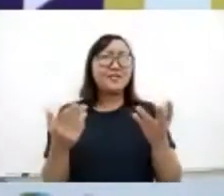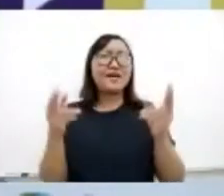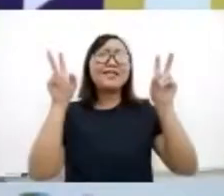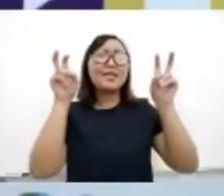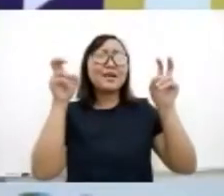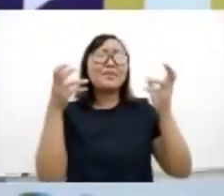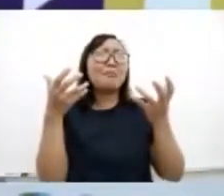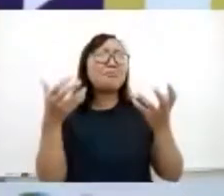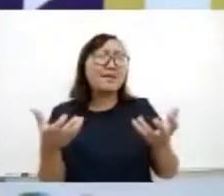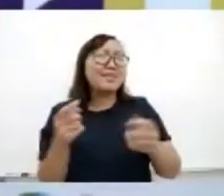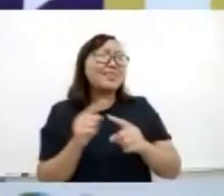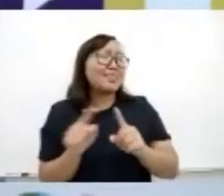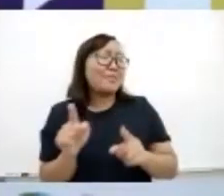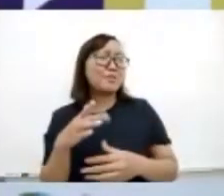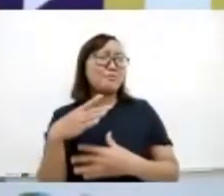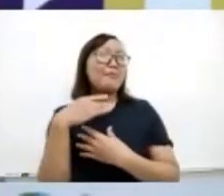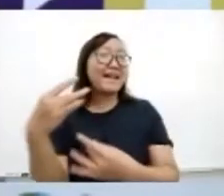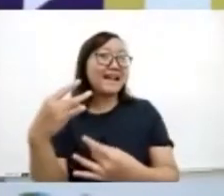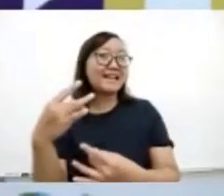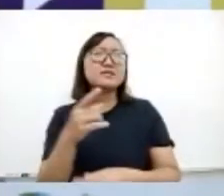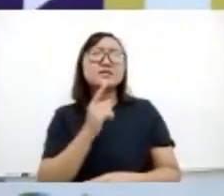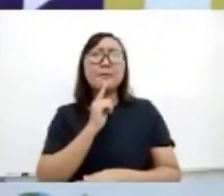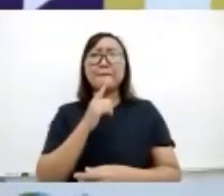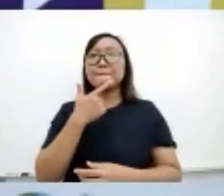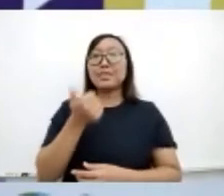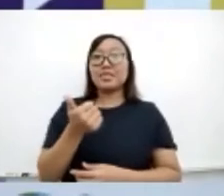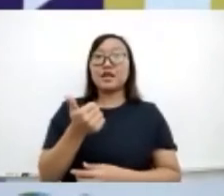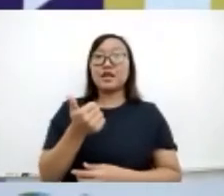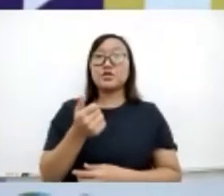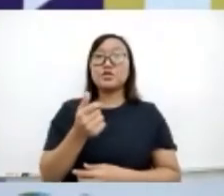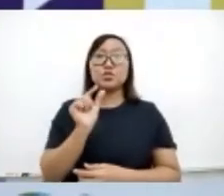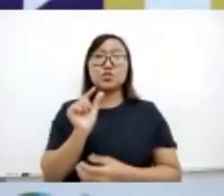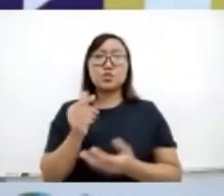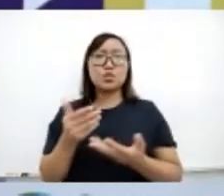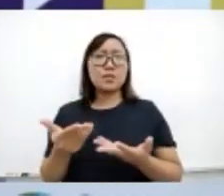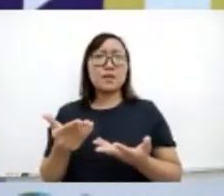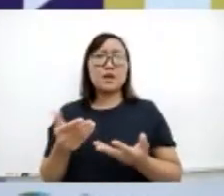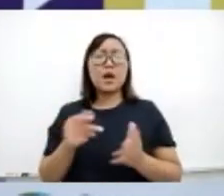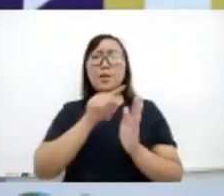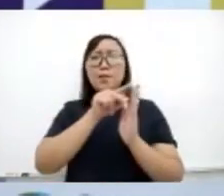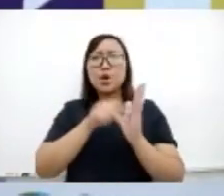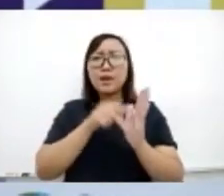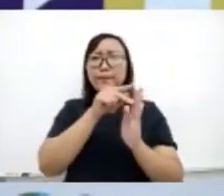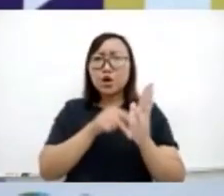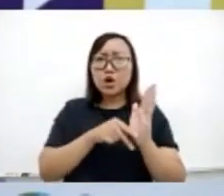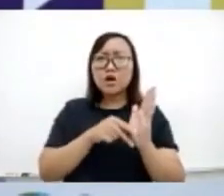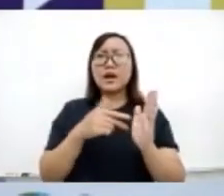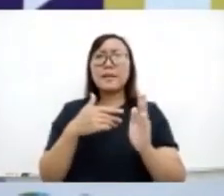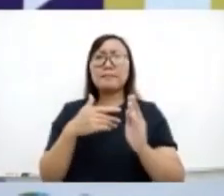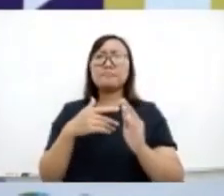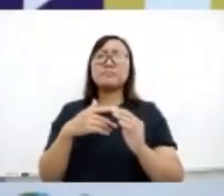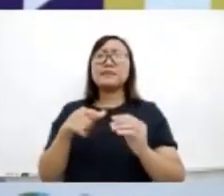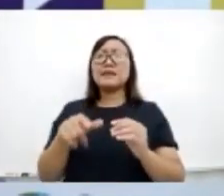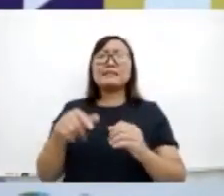begitu menarik karena ini penting sekali untuk keberlanjutan program program upaya-upaya pencegahan kekerasan